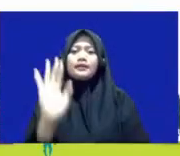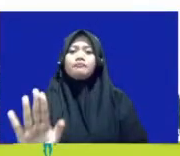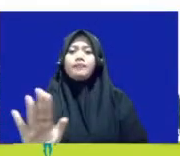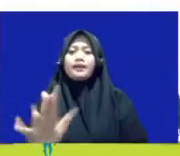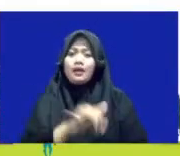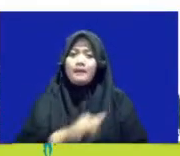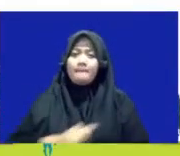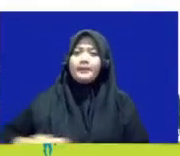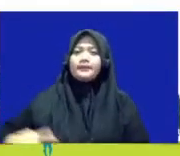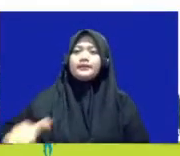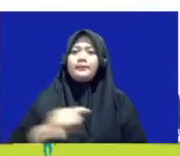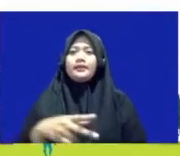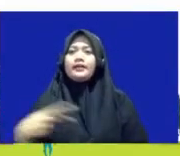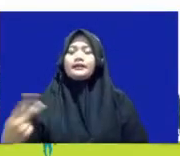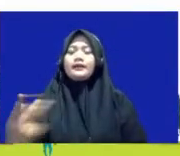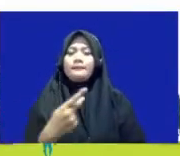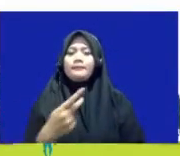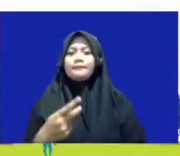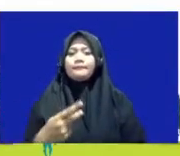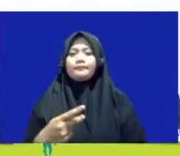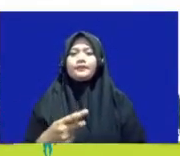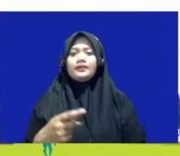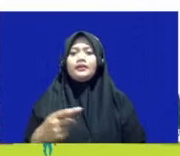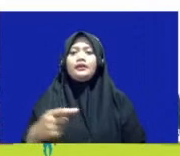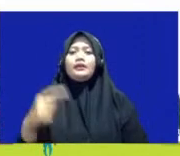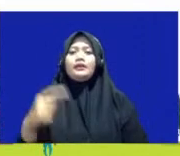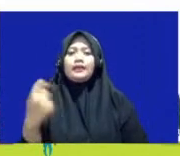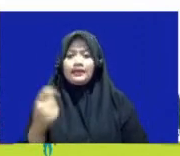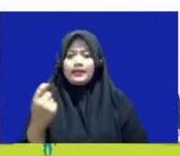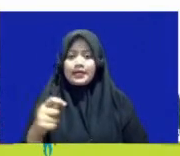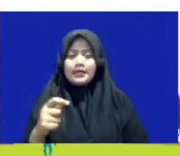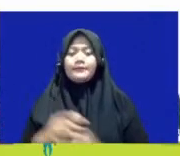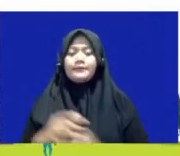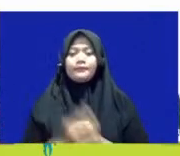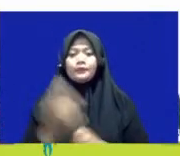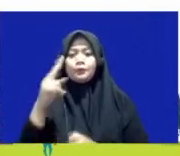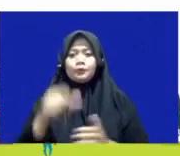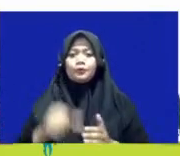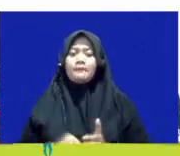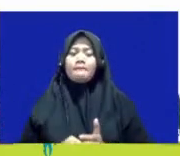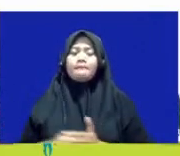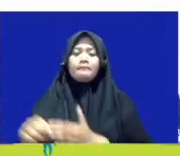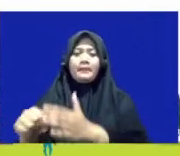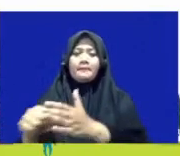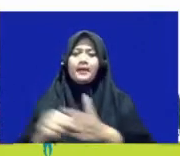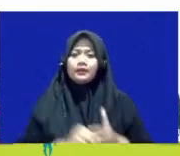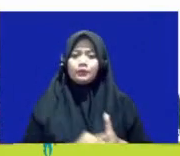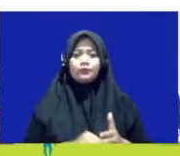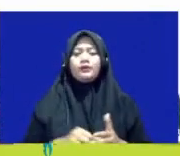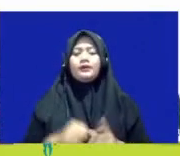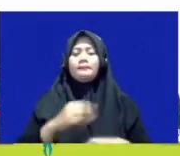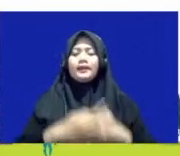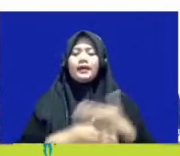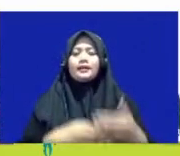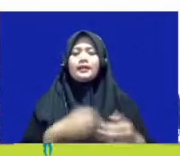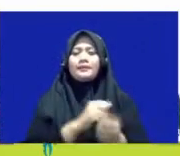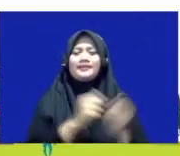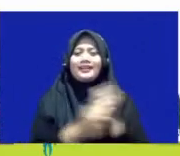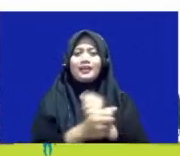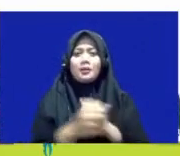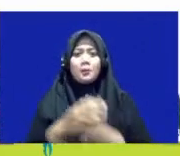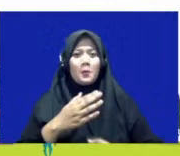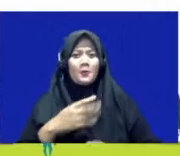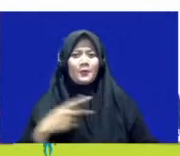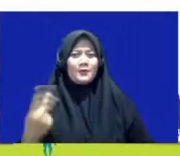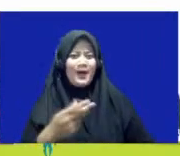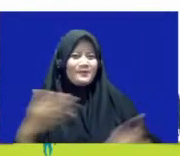kami, Taruna Siaga Indonesia, dalam membantu penanganan bencana. Kami sangat bangga bisa